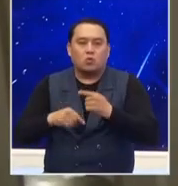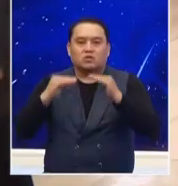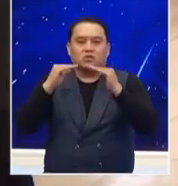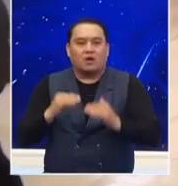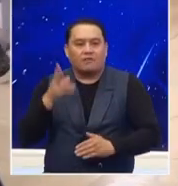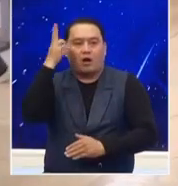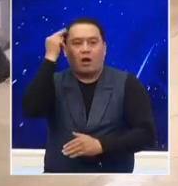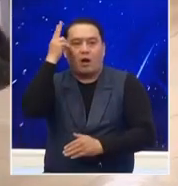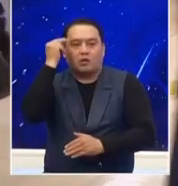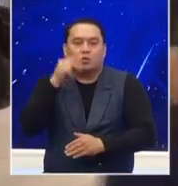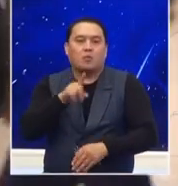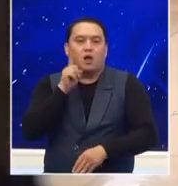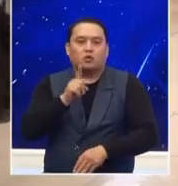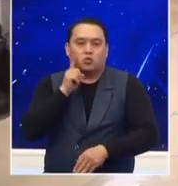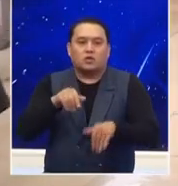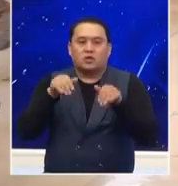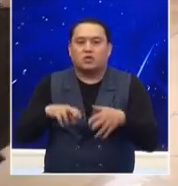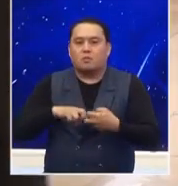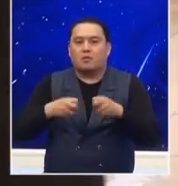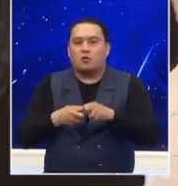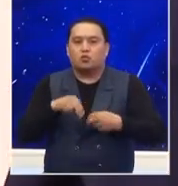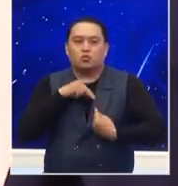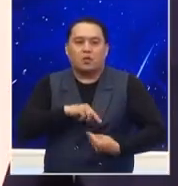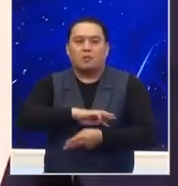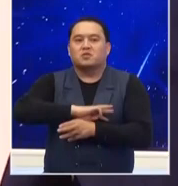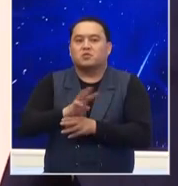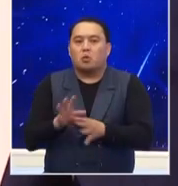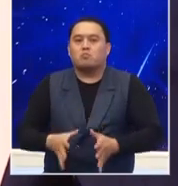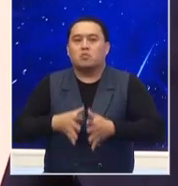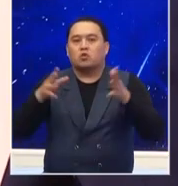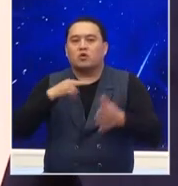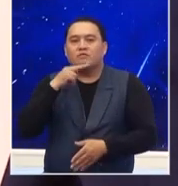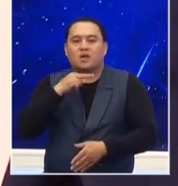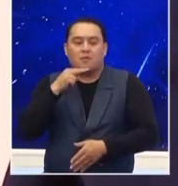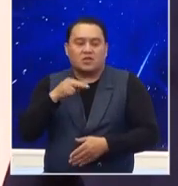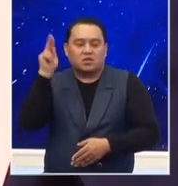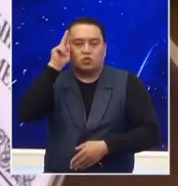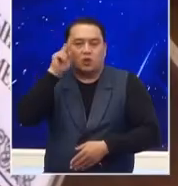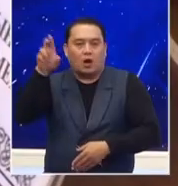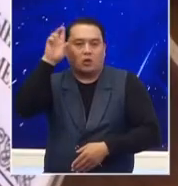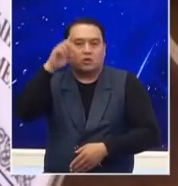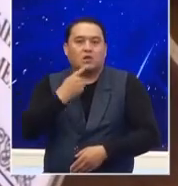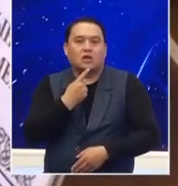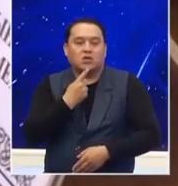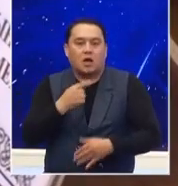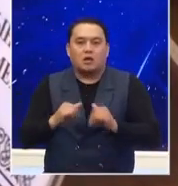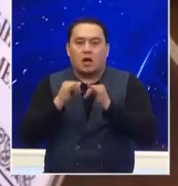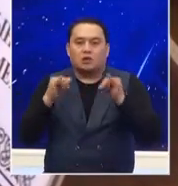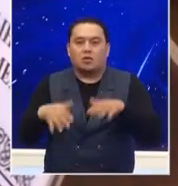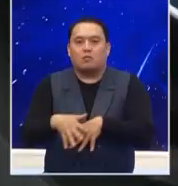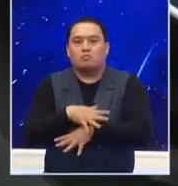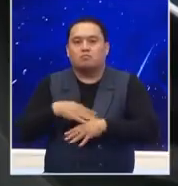снижение количества маргинальной молодежи, решение проблемы трудоустройства. Большое внимание уделено изучению государственного языка и развитию